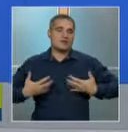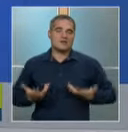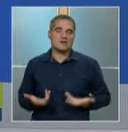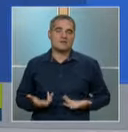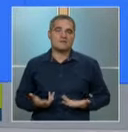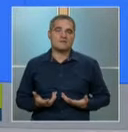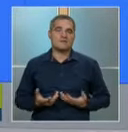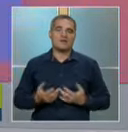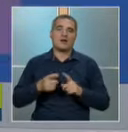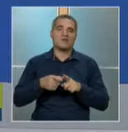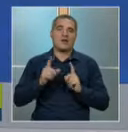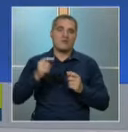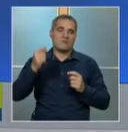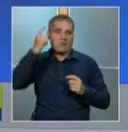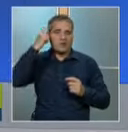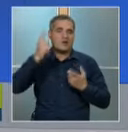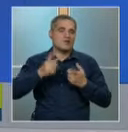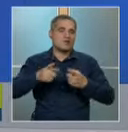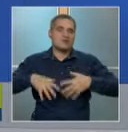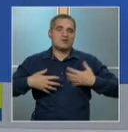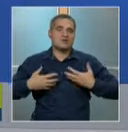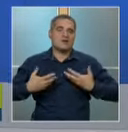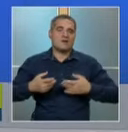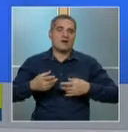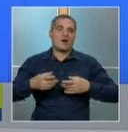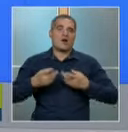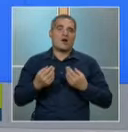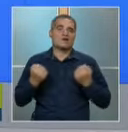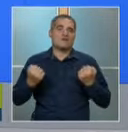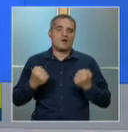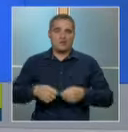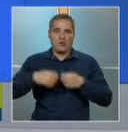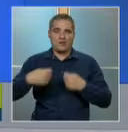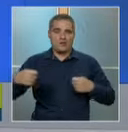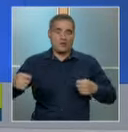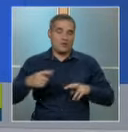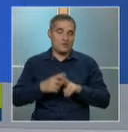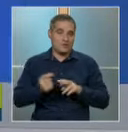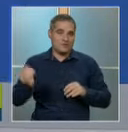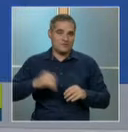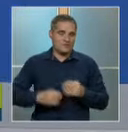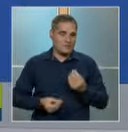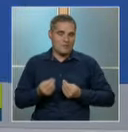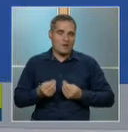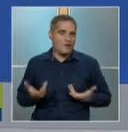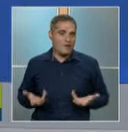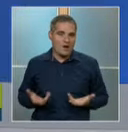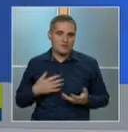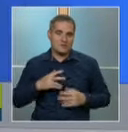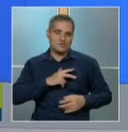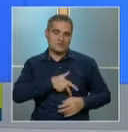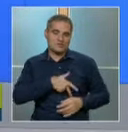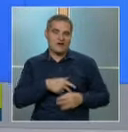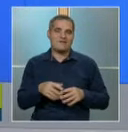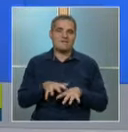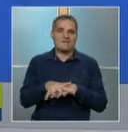изпускат от мозъка ти, когато си щастлив, действително помагат дори да живееш по-дълго. Обаче тук идва проблема. Когато има социални